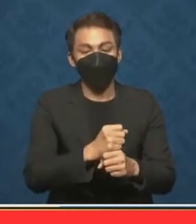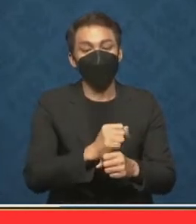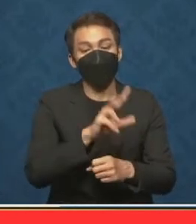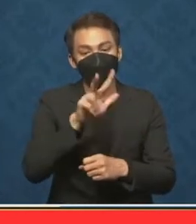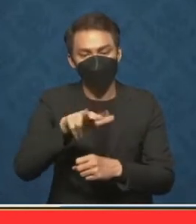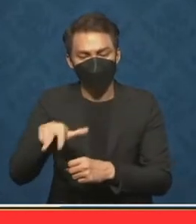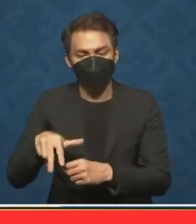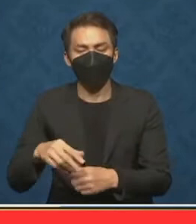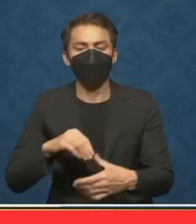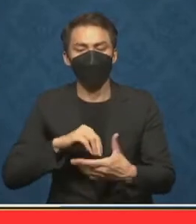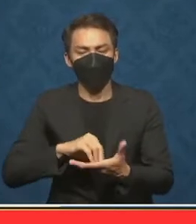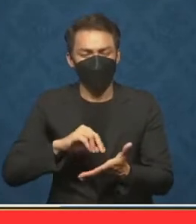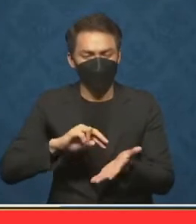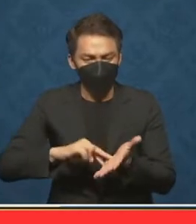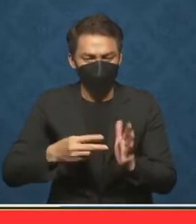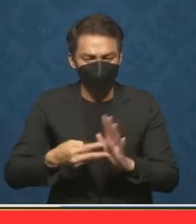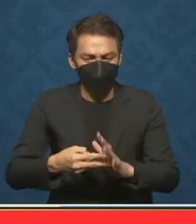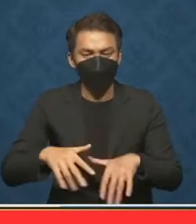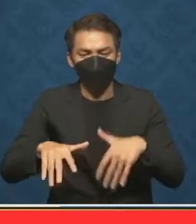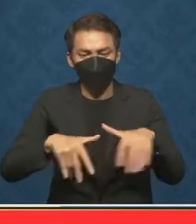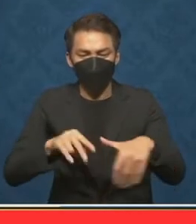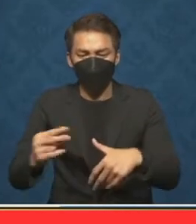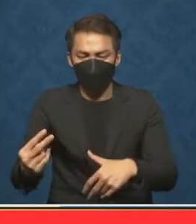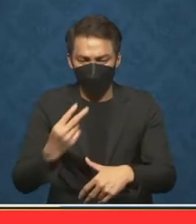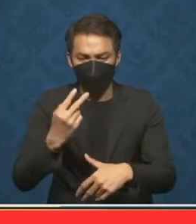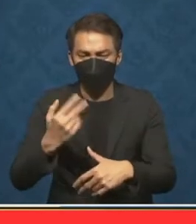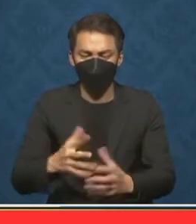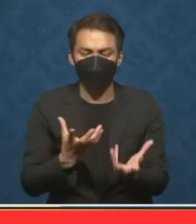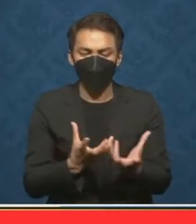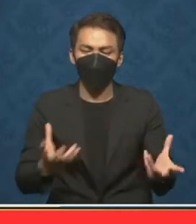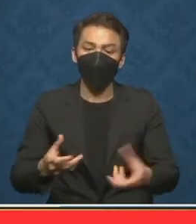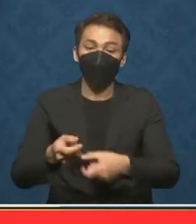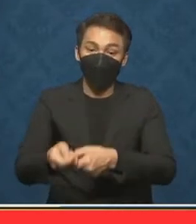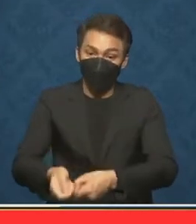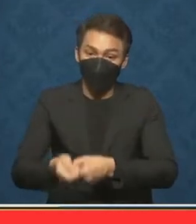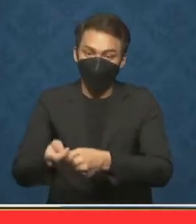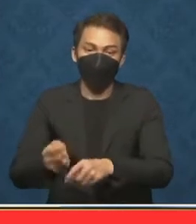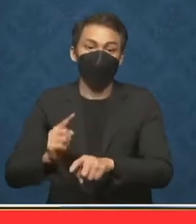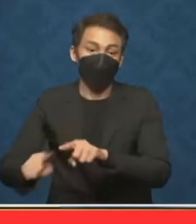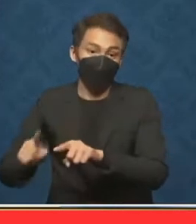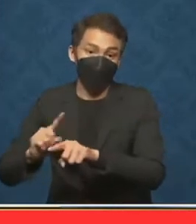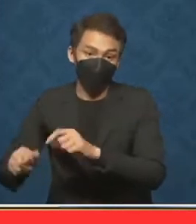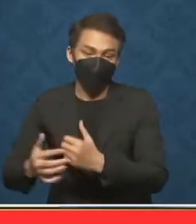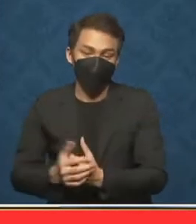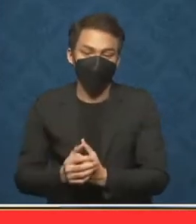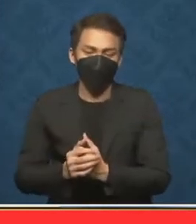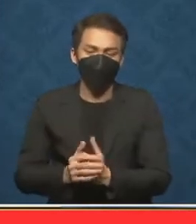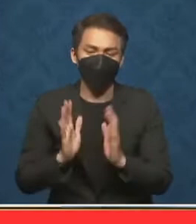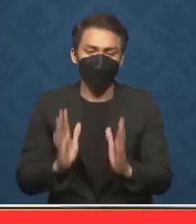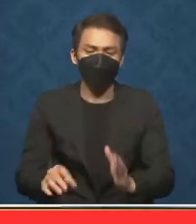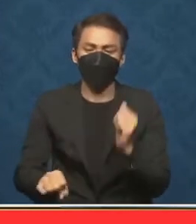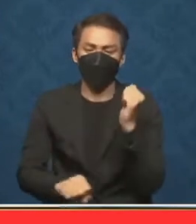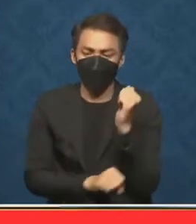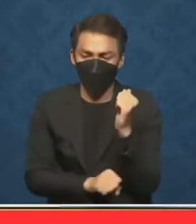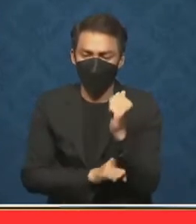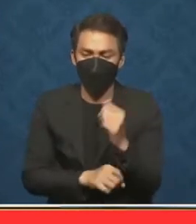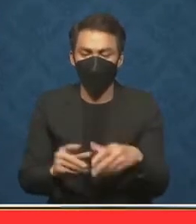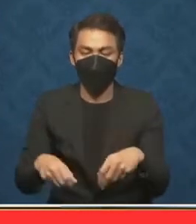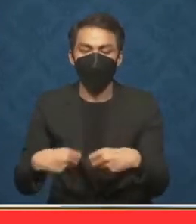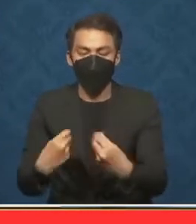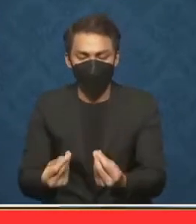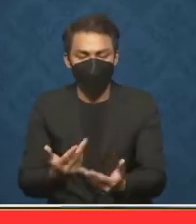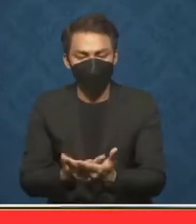การประชาชนเคยเหฝีมือเราทําให้ราคาพนพวการเกษตที่เป็นสินค้าขคนยากคนจใหมราคาสูงขึ้น